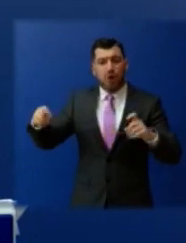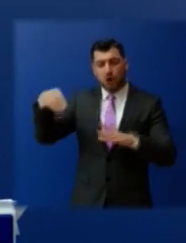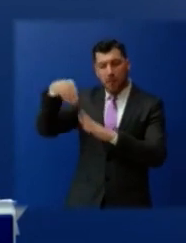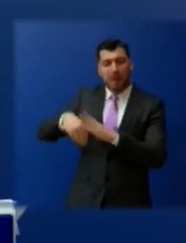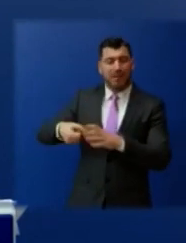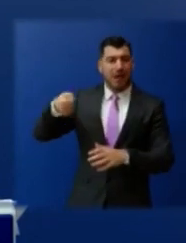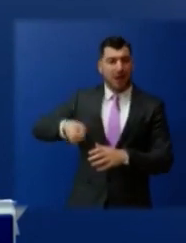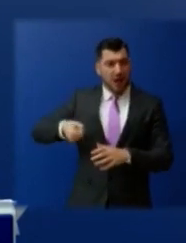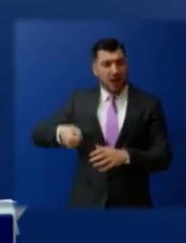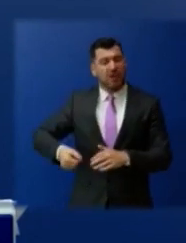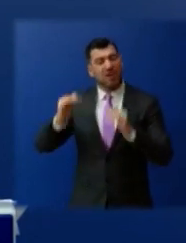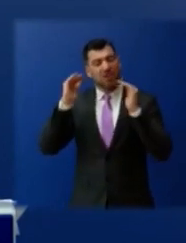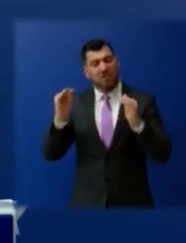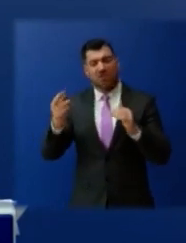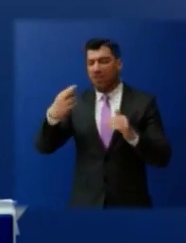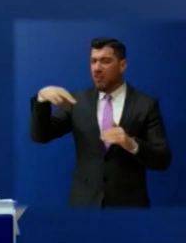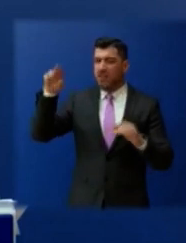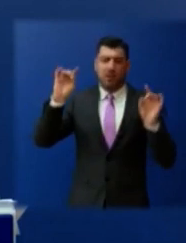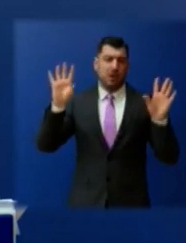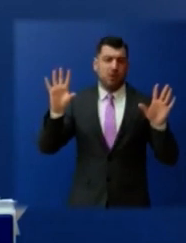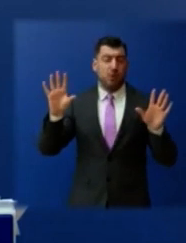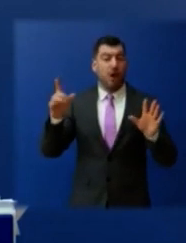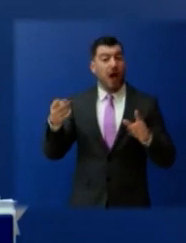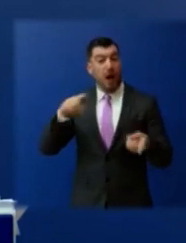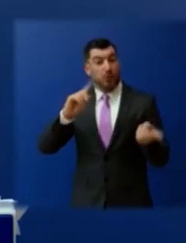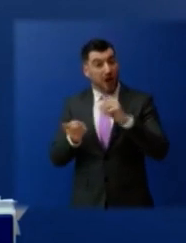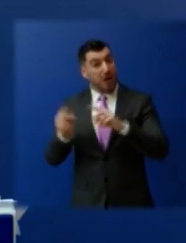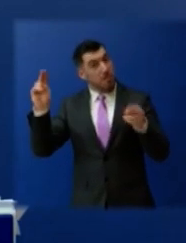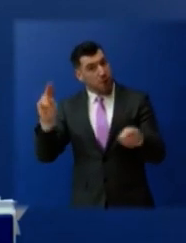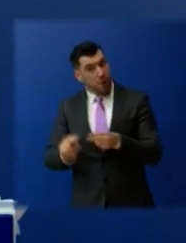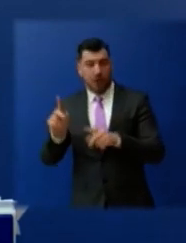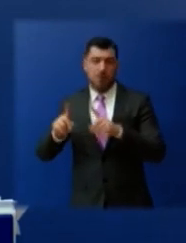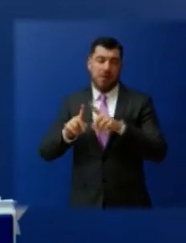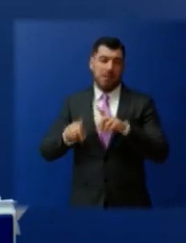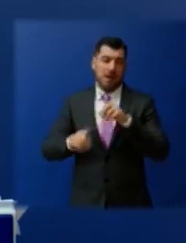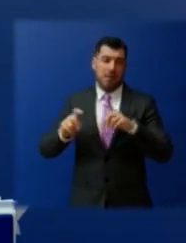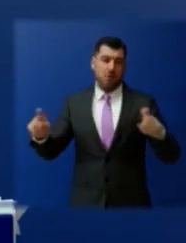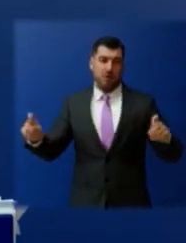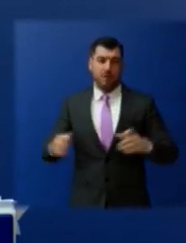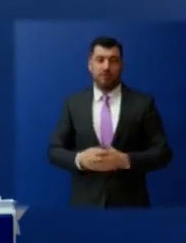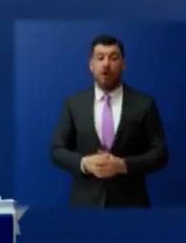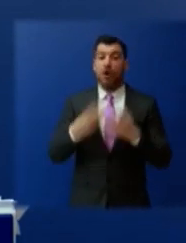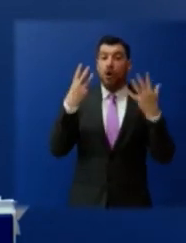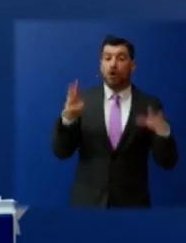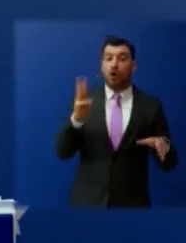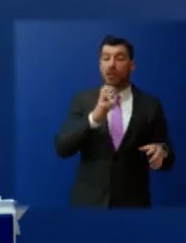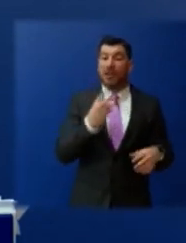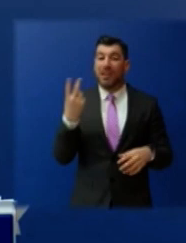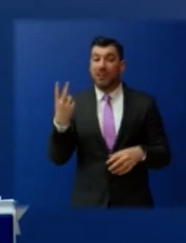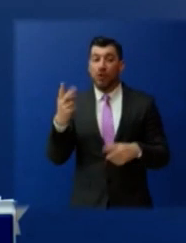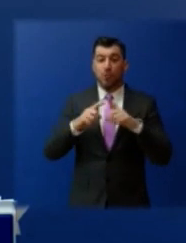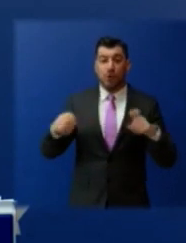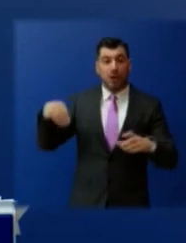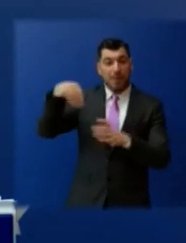νοικοκυριού διατηρούνται σταθερές ή παρουσιάζουν και μειώσεις. Συγκεκριμένα από το σύνολο των 882 προϊόντων που υπάρχουν στο καλάθι